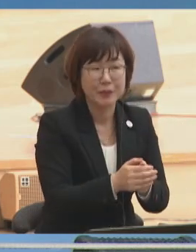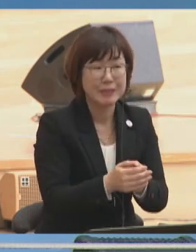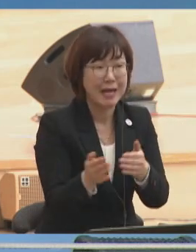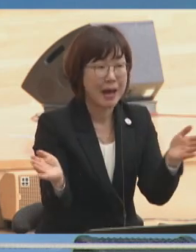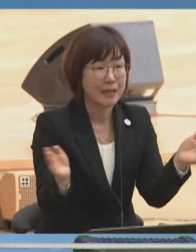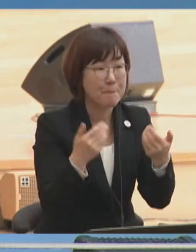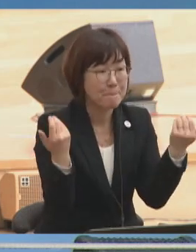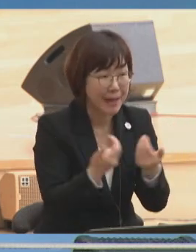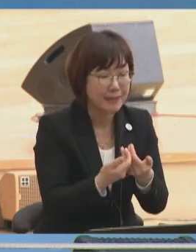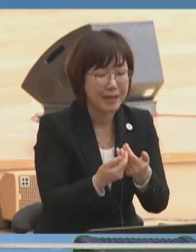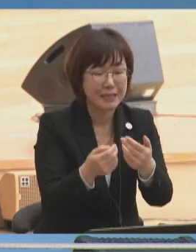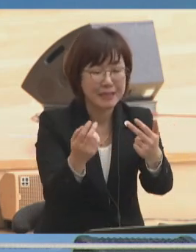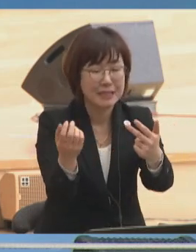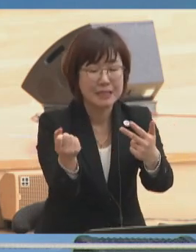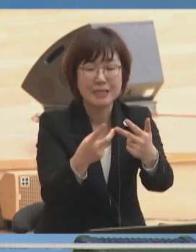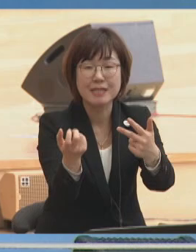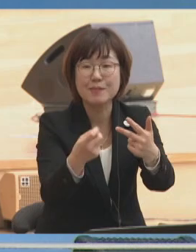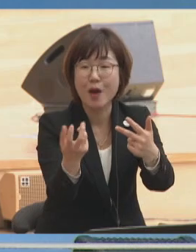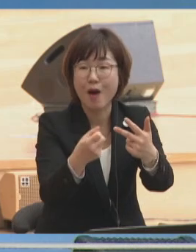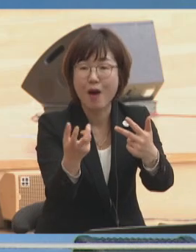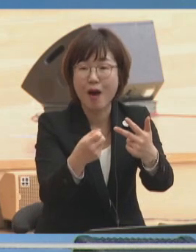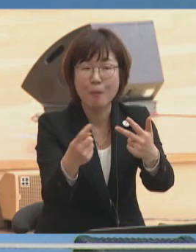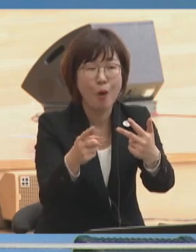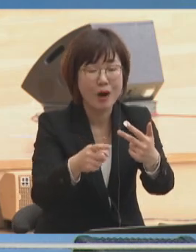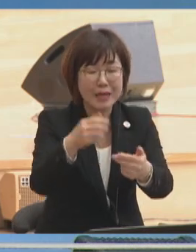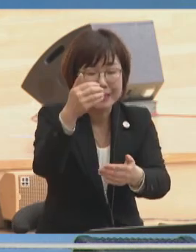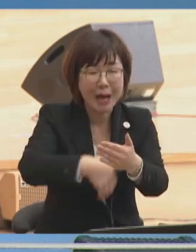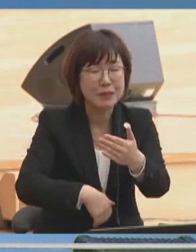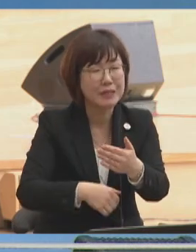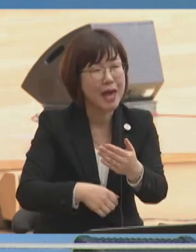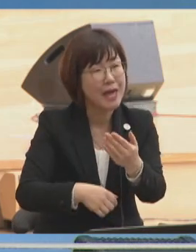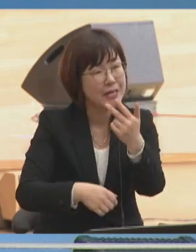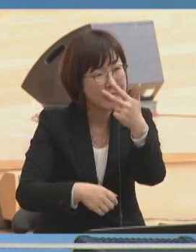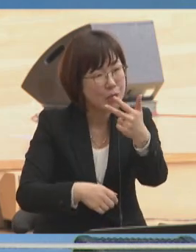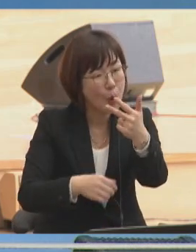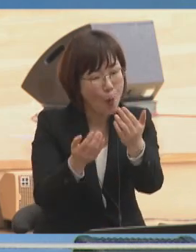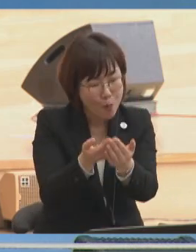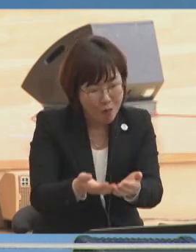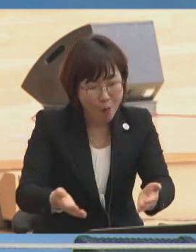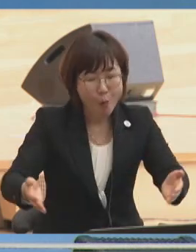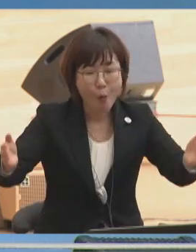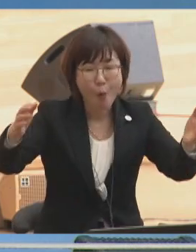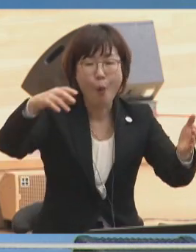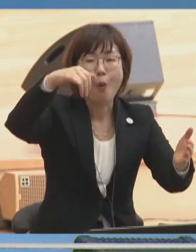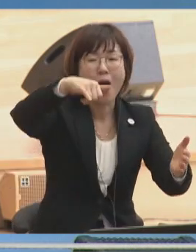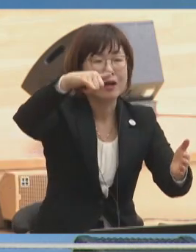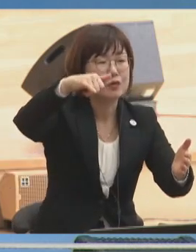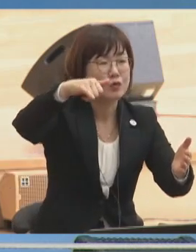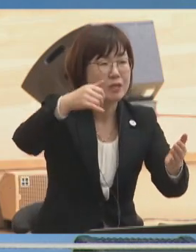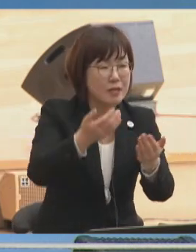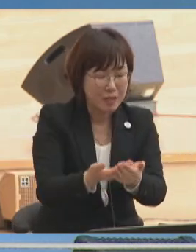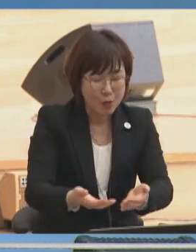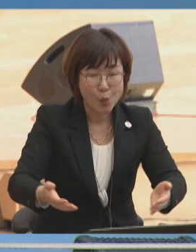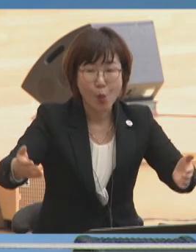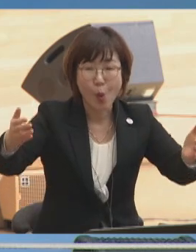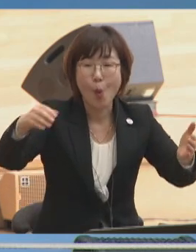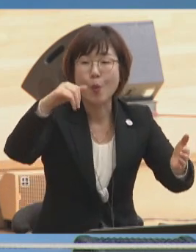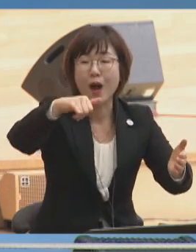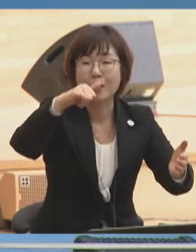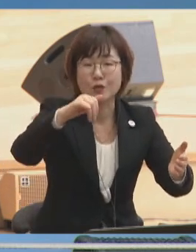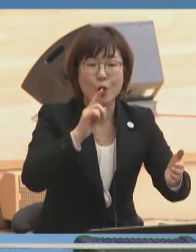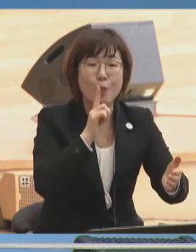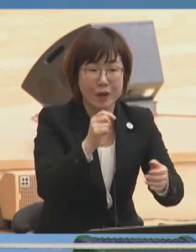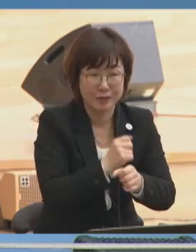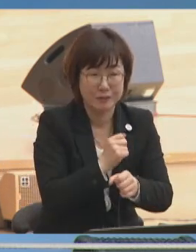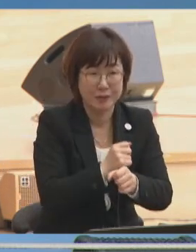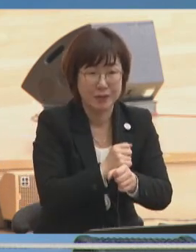칠병 두 마리는 어떻게 넣느냐? 남은 것을 일곱 광주리에 담았다, 그렇게 말했습니다. 이게 한 번이 아니, 기록이 마태복음 마가복음